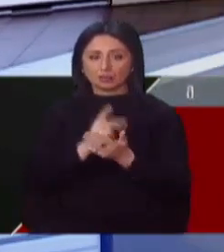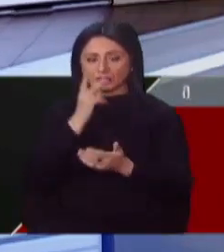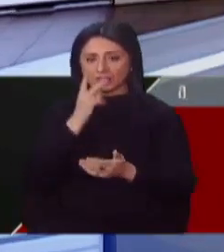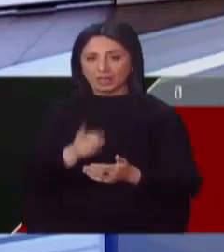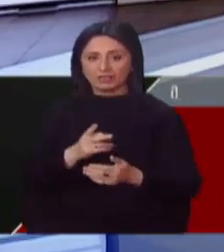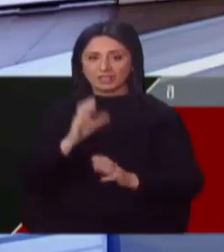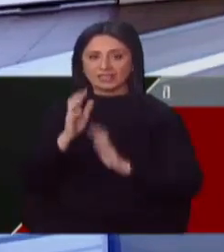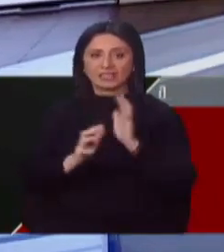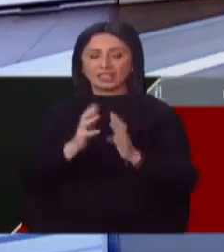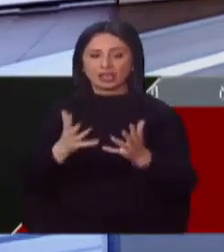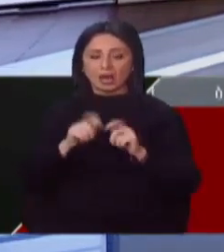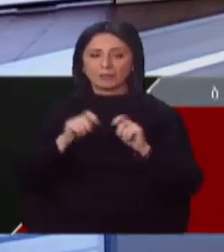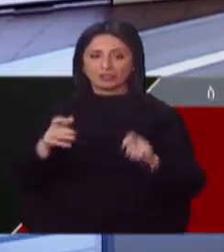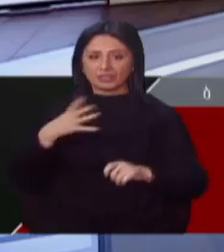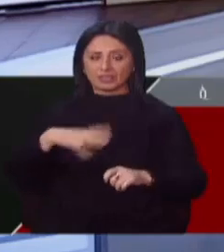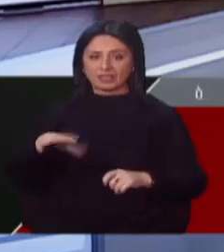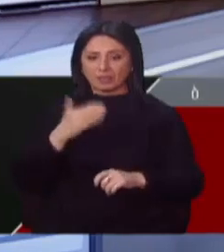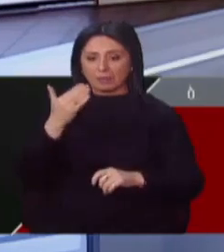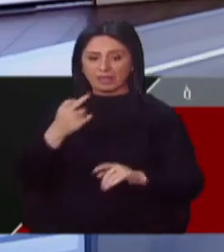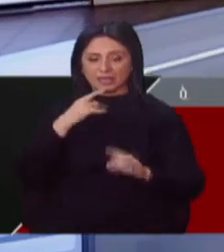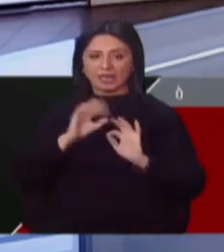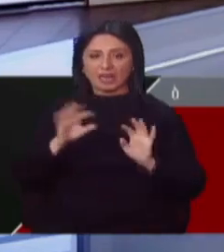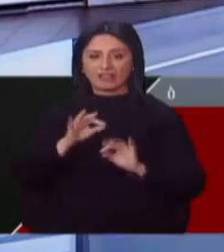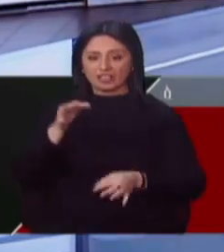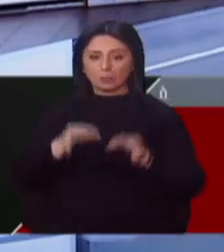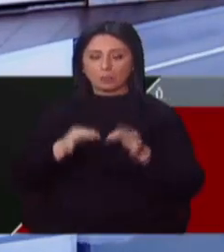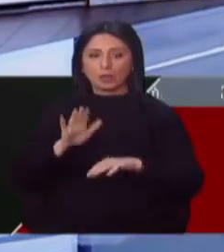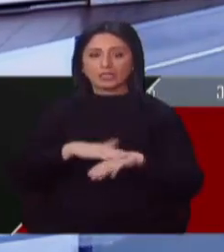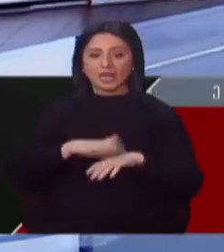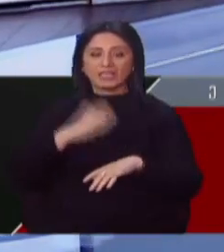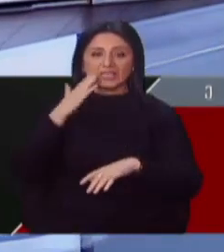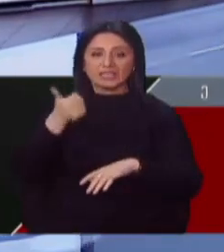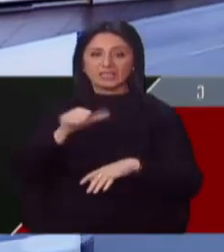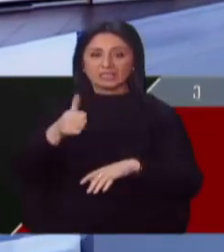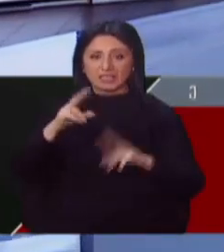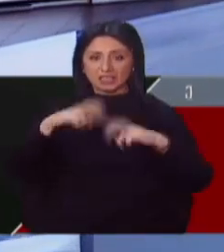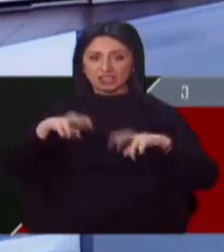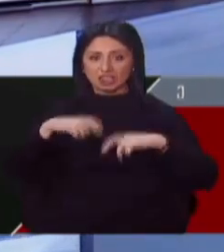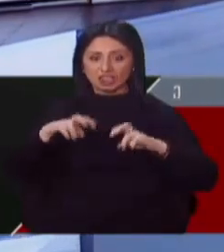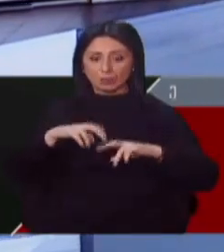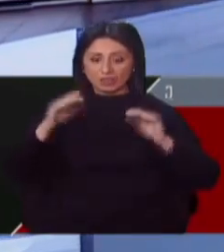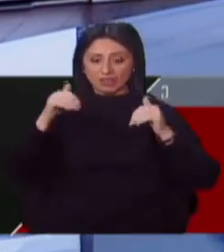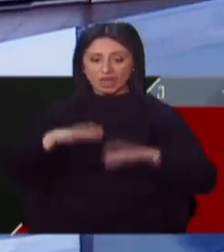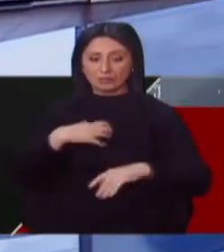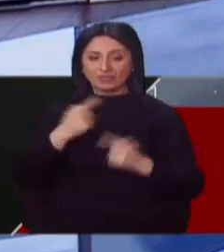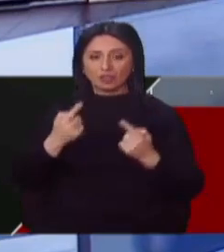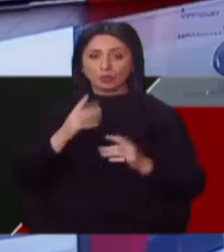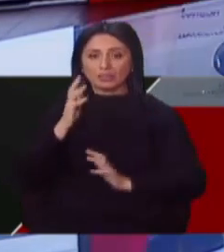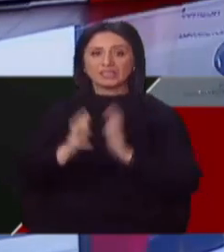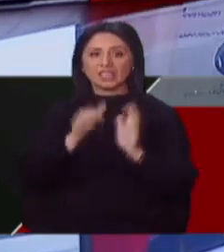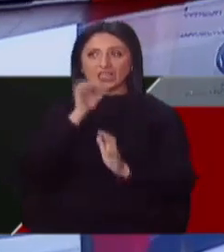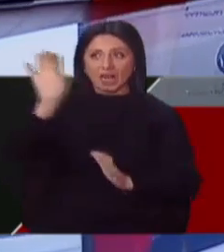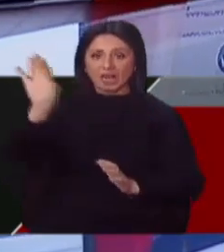ხედავს საერთაშორისო გამჭვირვალობა საქართველო. მათი განცხადებით მოსამართლეთა კეთილსინდისერების შემოწმების პროცესში გადამწყვეტი როლი